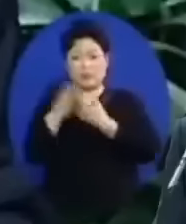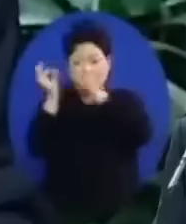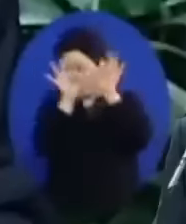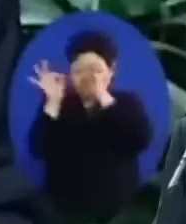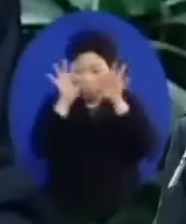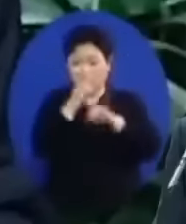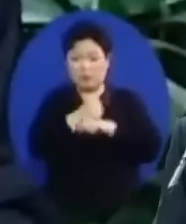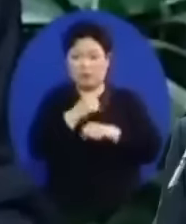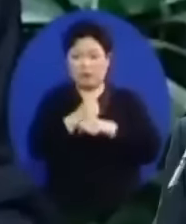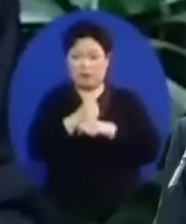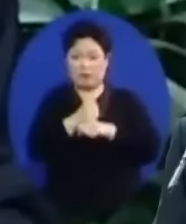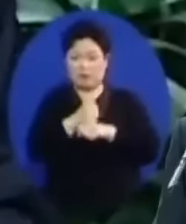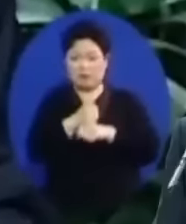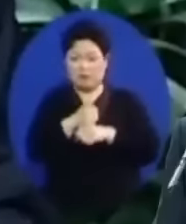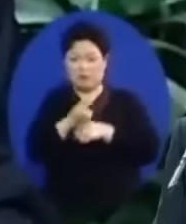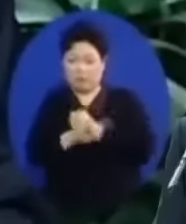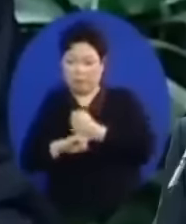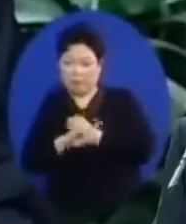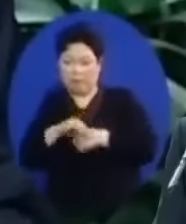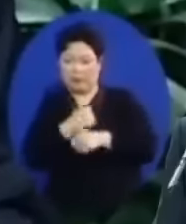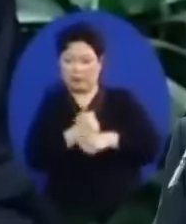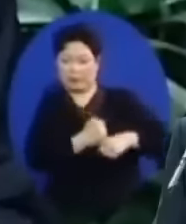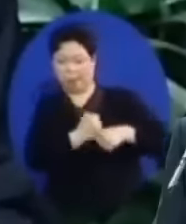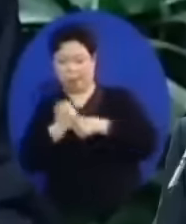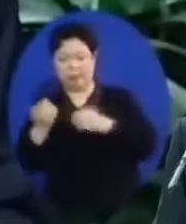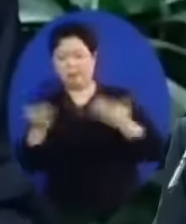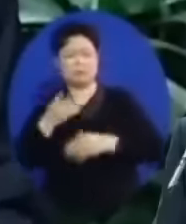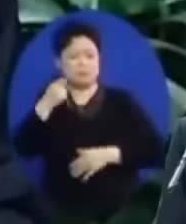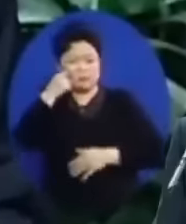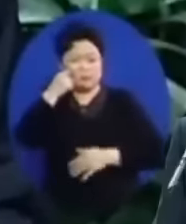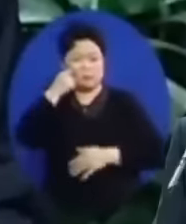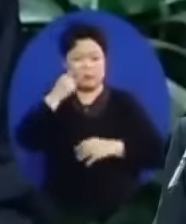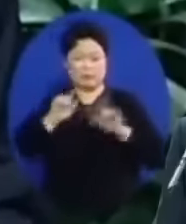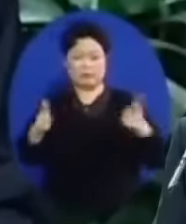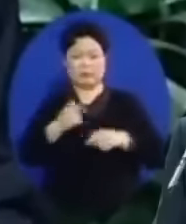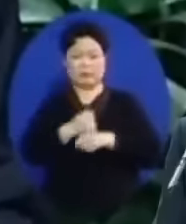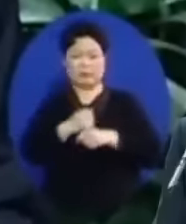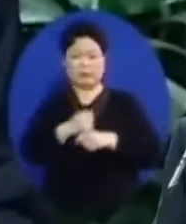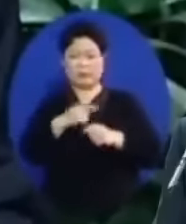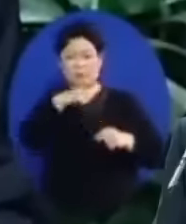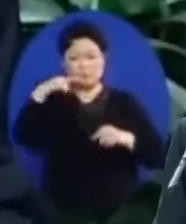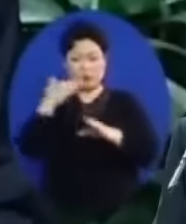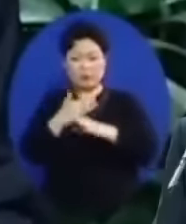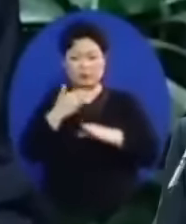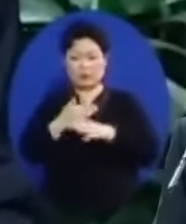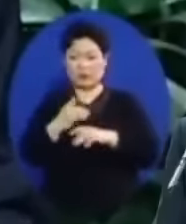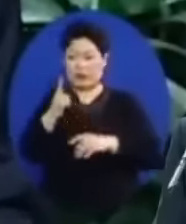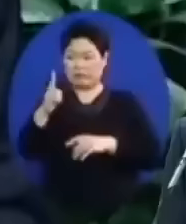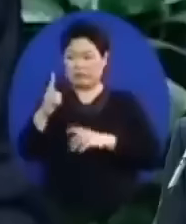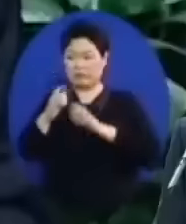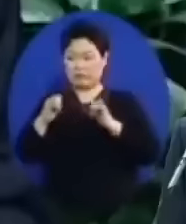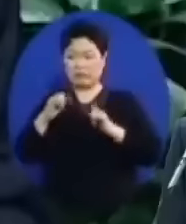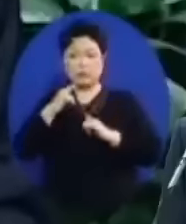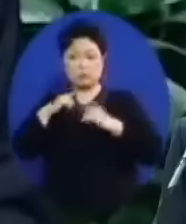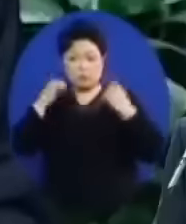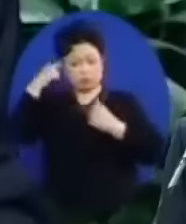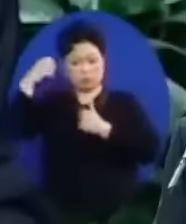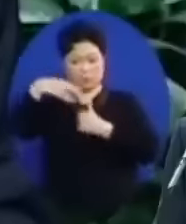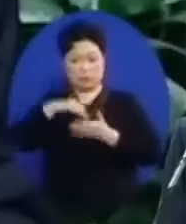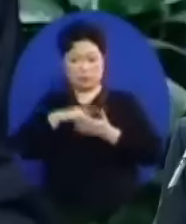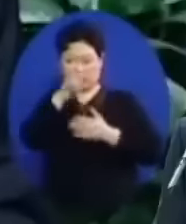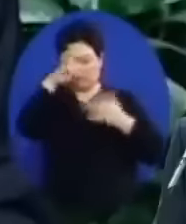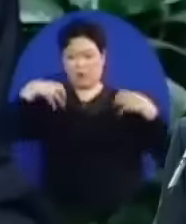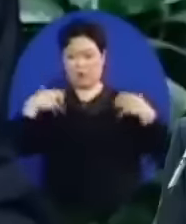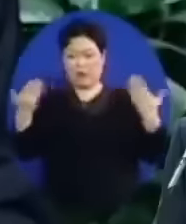피해서 게을러서 일을 안 합니다. 제가 북한에 갔을 때 한 사람이 내게 말하기를